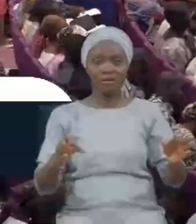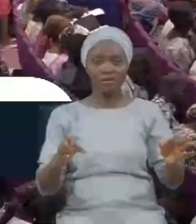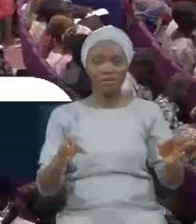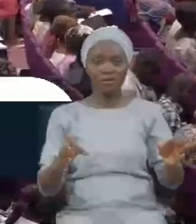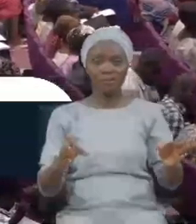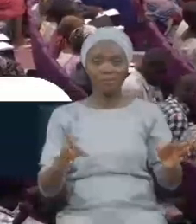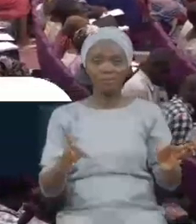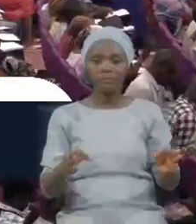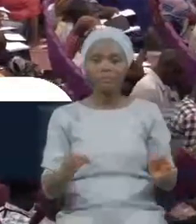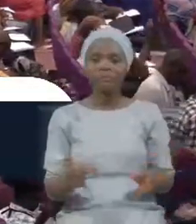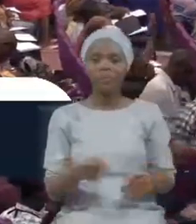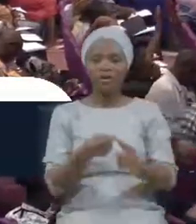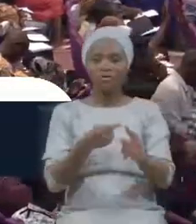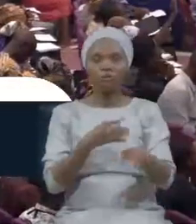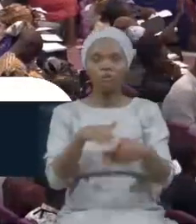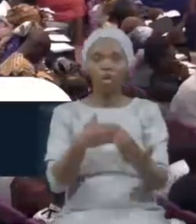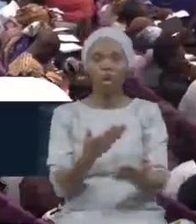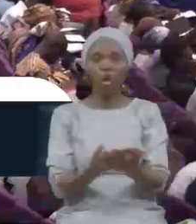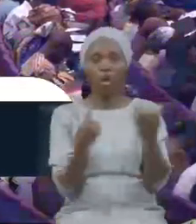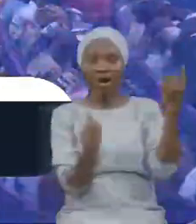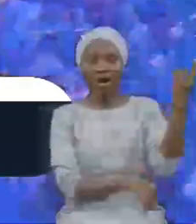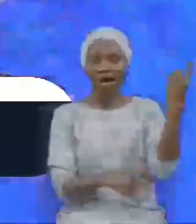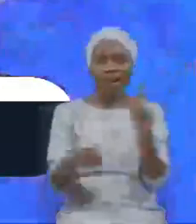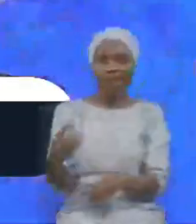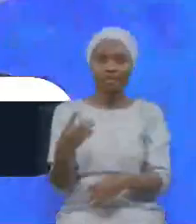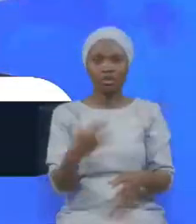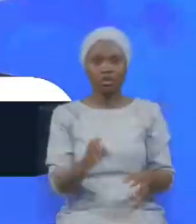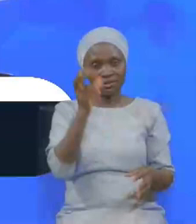de toutes les afflictions de Satan.